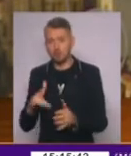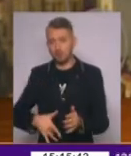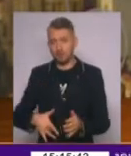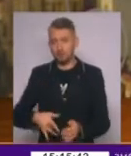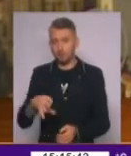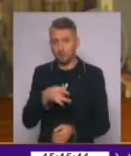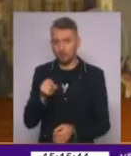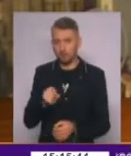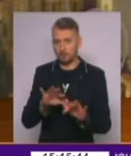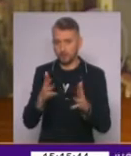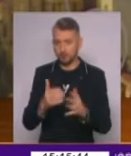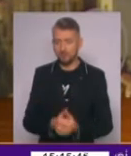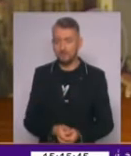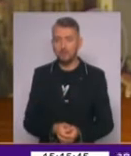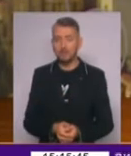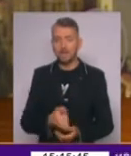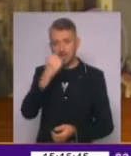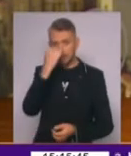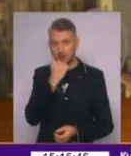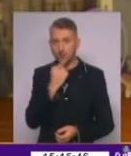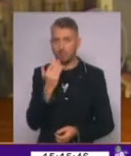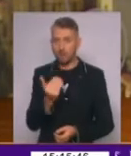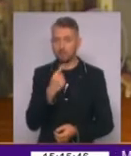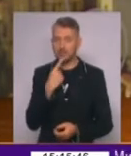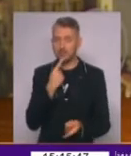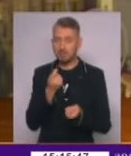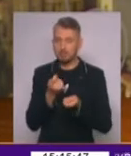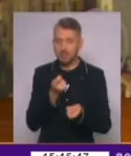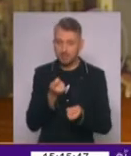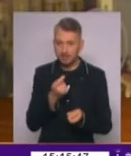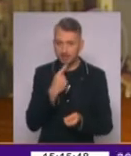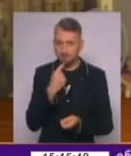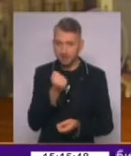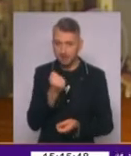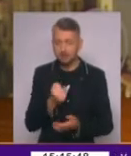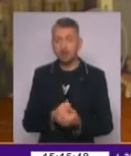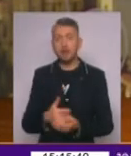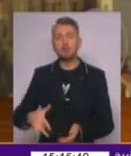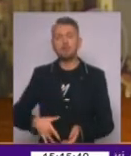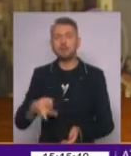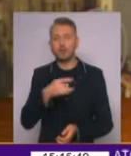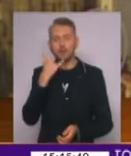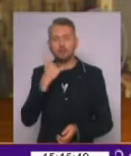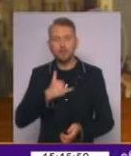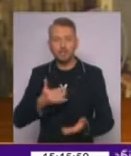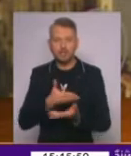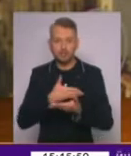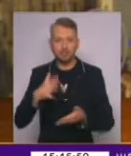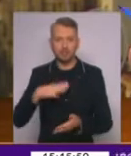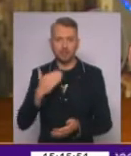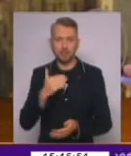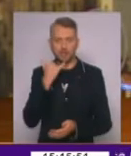районі з цією історією. Тому дякую вам за пильність. І ще раз нагадаю, будь ласка, Печерський район, долучайтеся сьогодні. Ми чекаємо всіх ваших